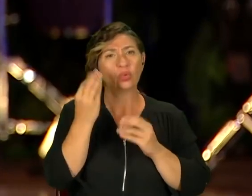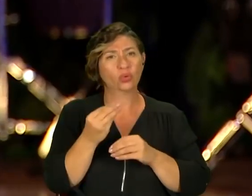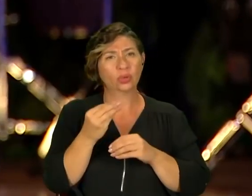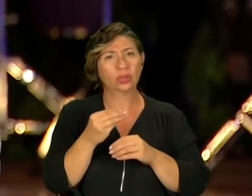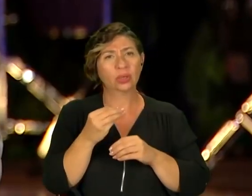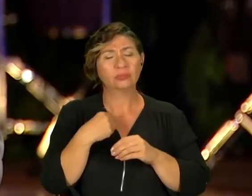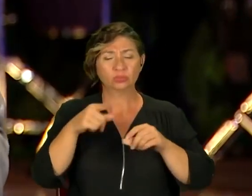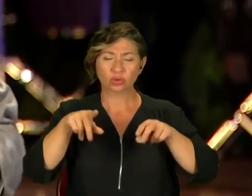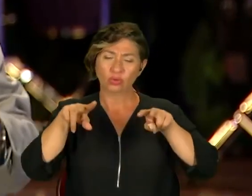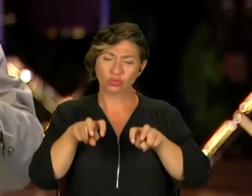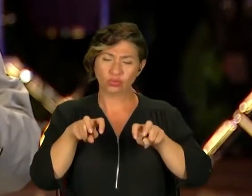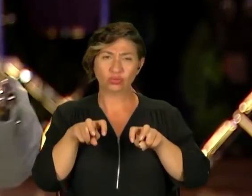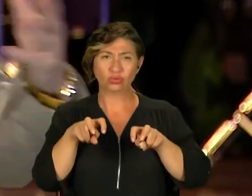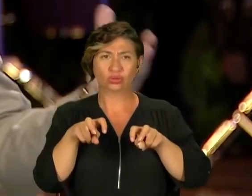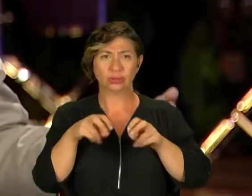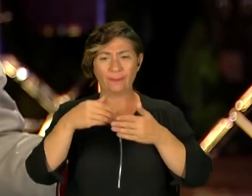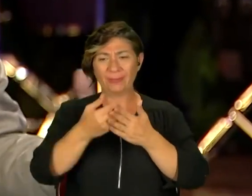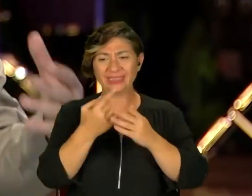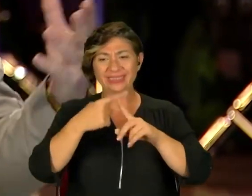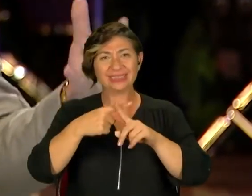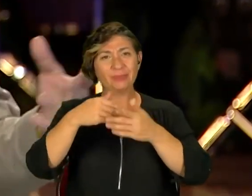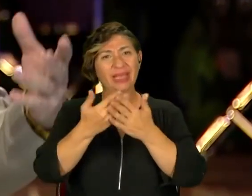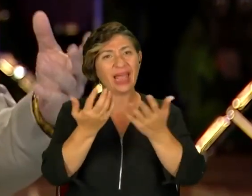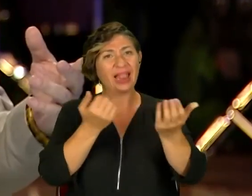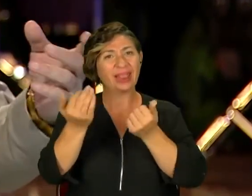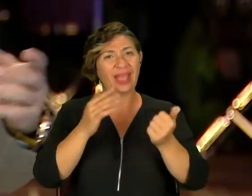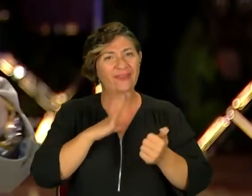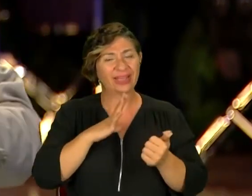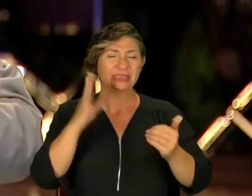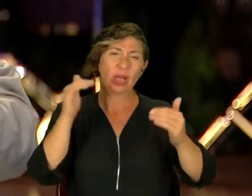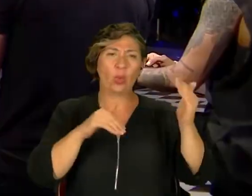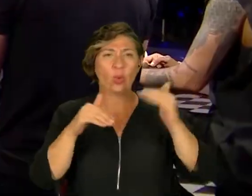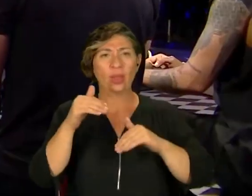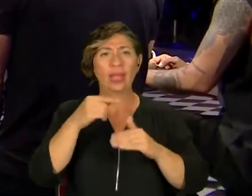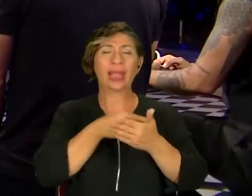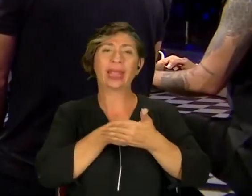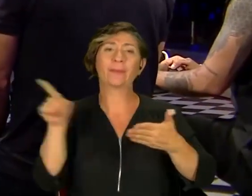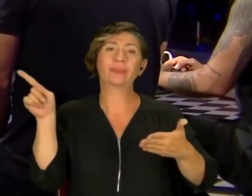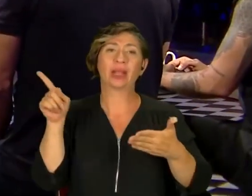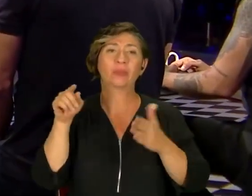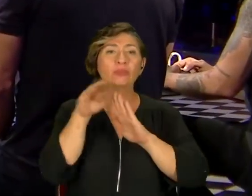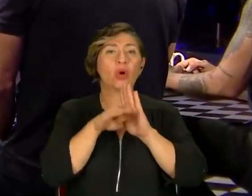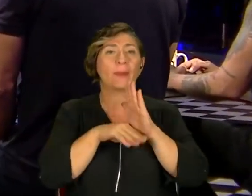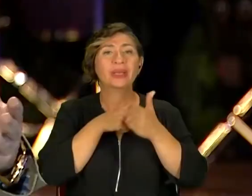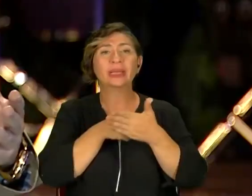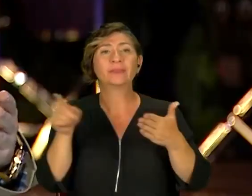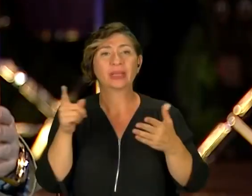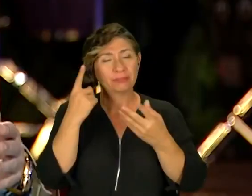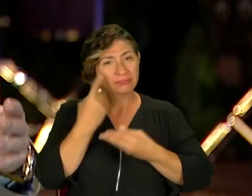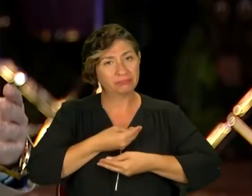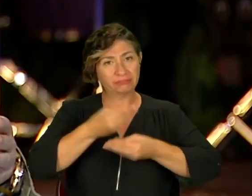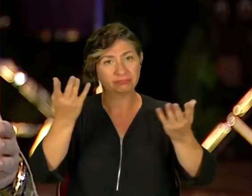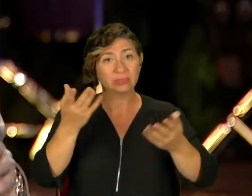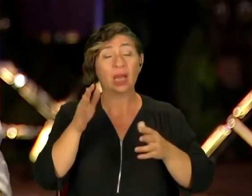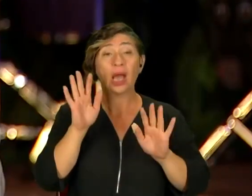oldu. Biz burada oturuyoruz. Biletix'ten bilet alanlar var, şunlar var, bunlar var filan. İptal etmişiz. Programı iptal ettiğimizi